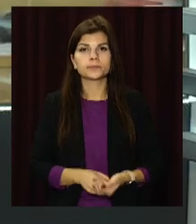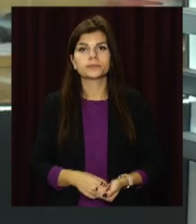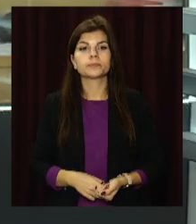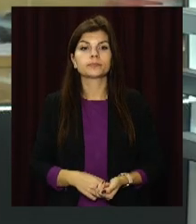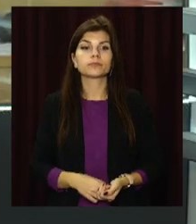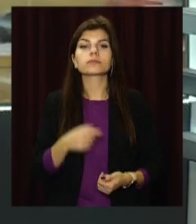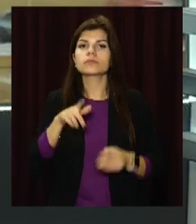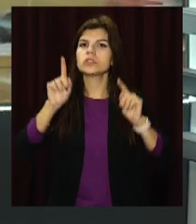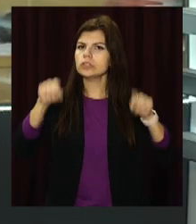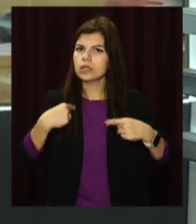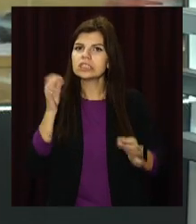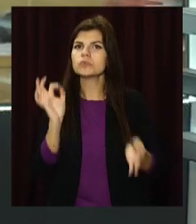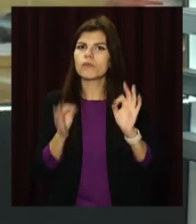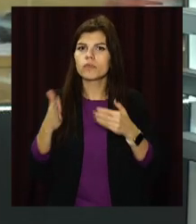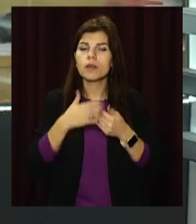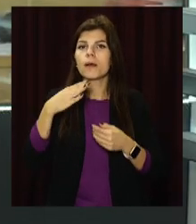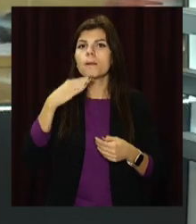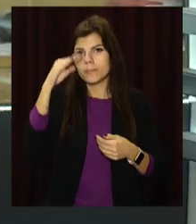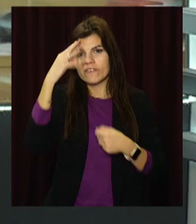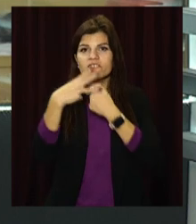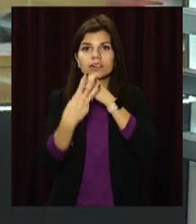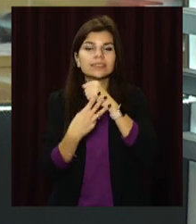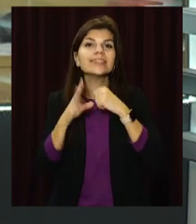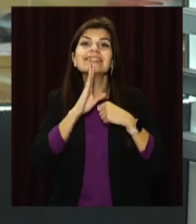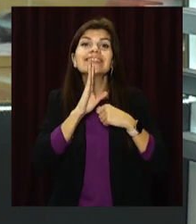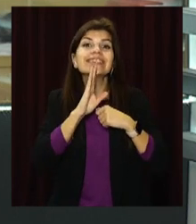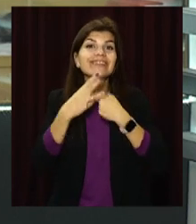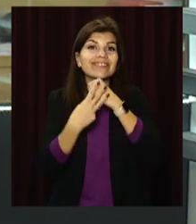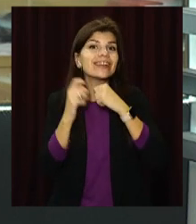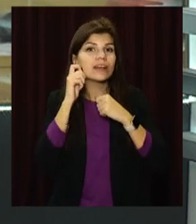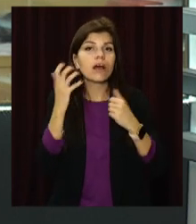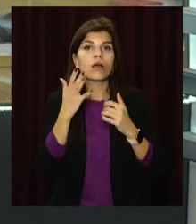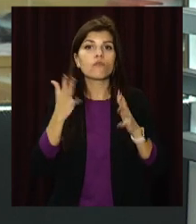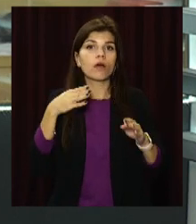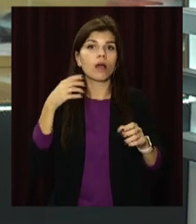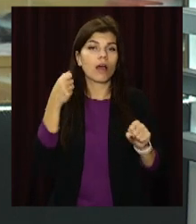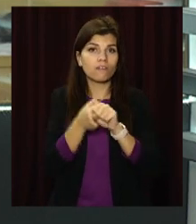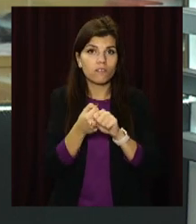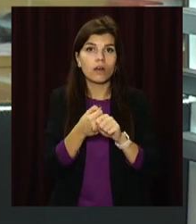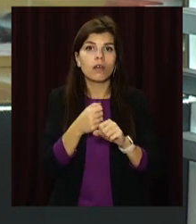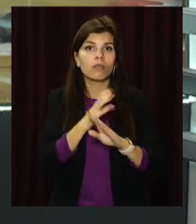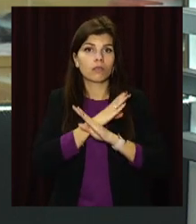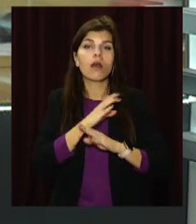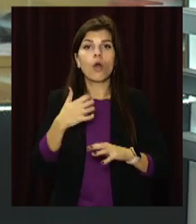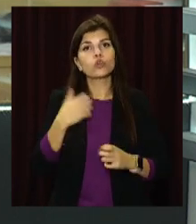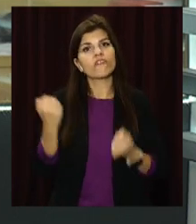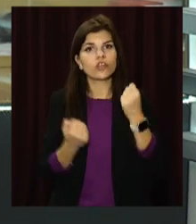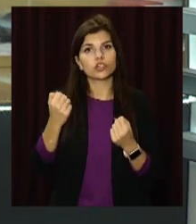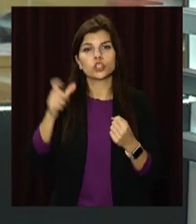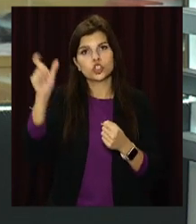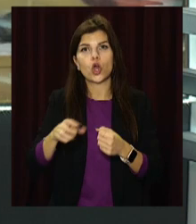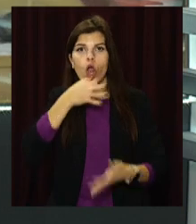Вимагають справедливого покарання. Батько 18-річної Анни, яка загинула у ДТП, прагне, аби водій відповів за її